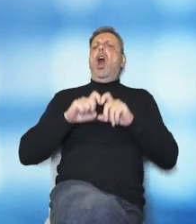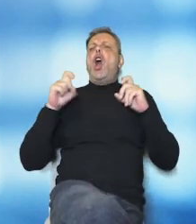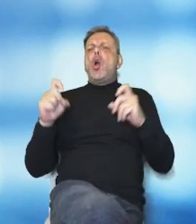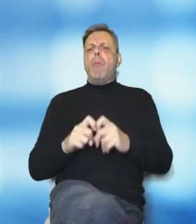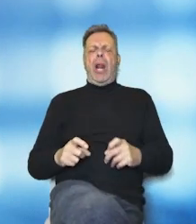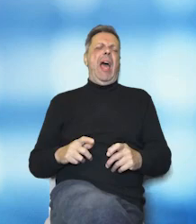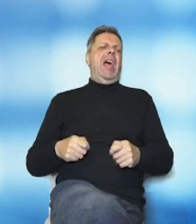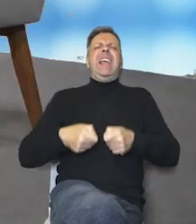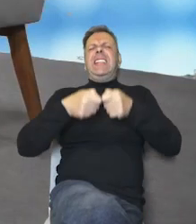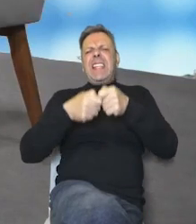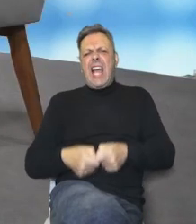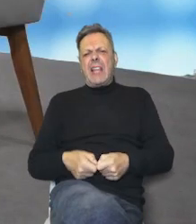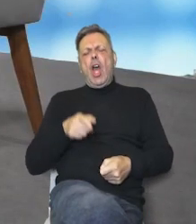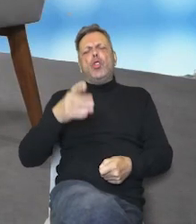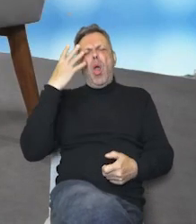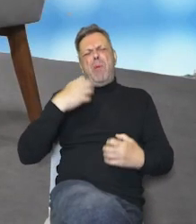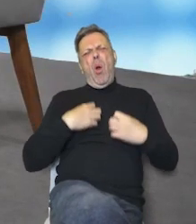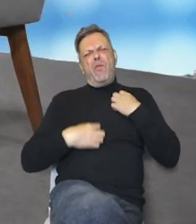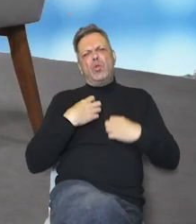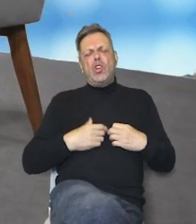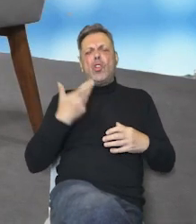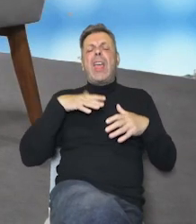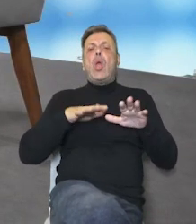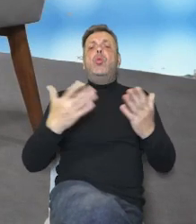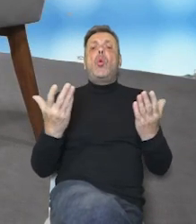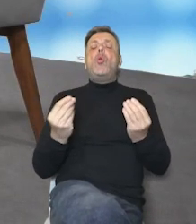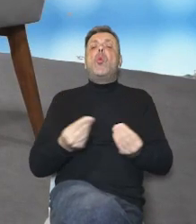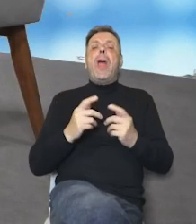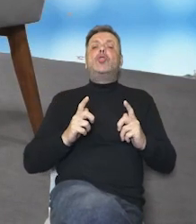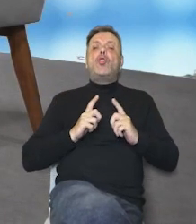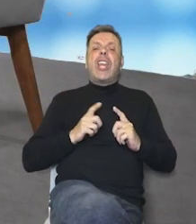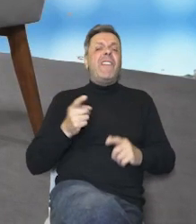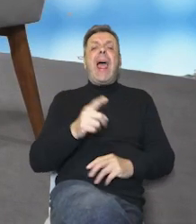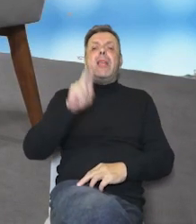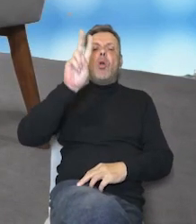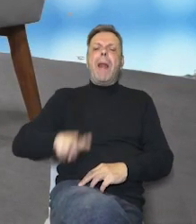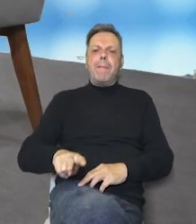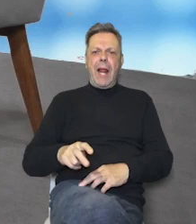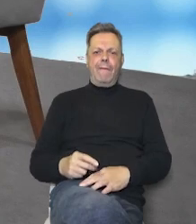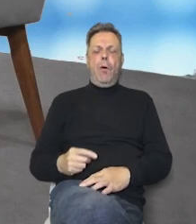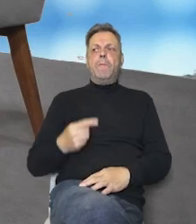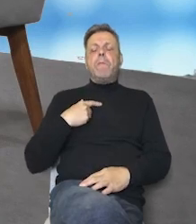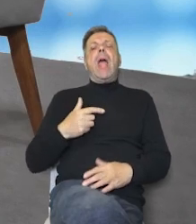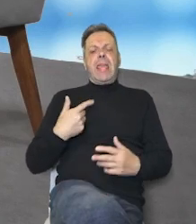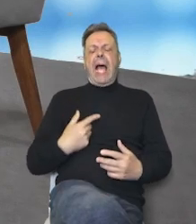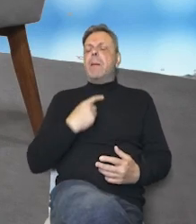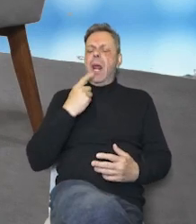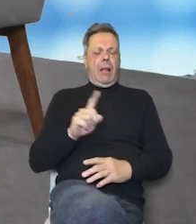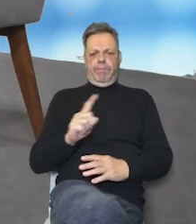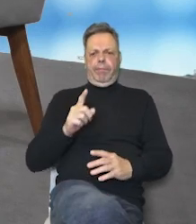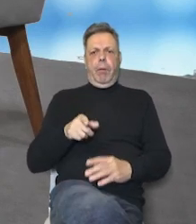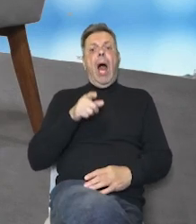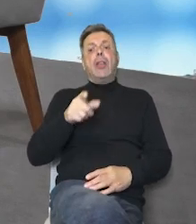da je to bilo dosta frustrirajuće od nekih ljudi koji su nešto očekivali, za što nisu imali pravo i ja za toga stojim, ali to je saga trajala